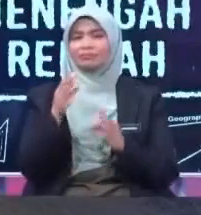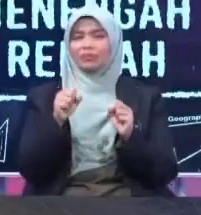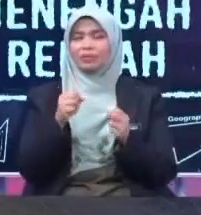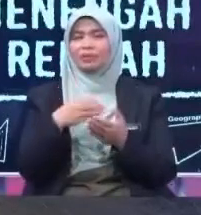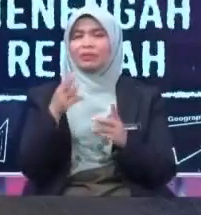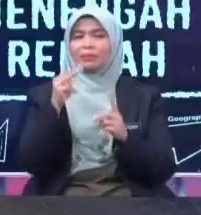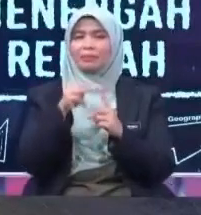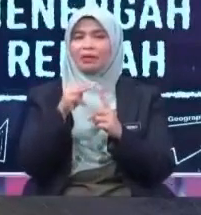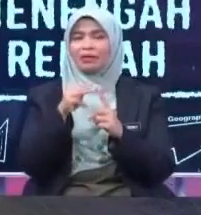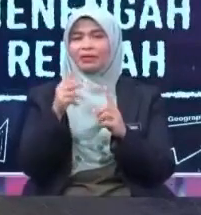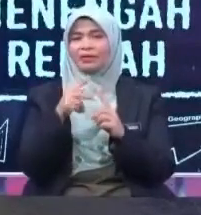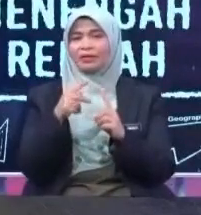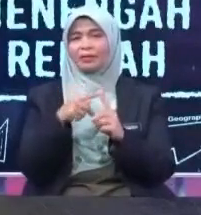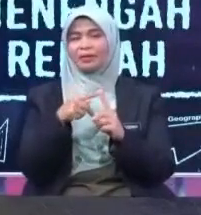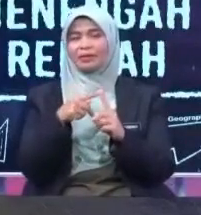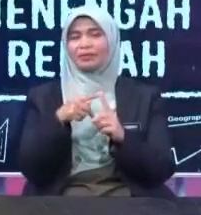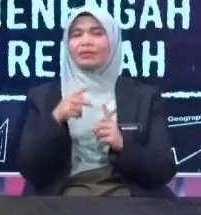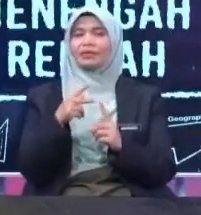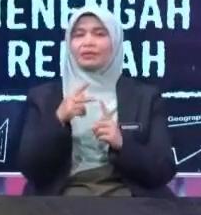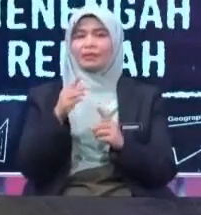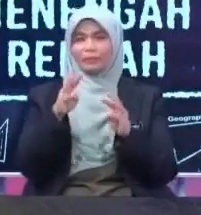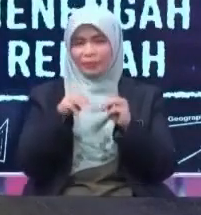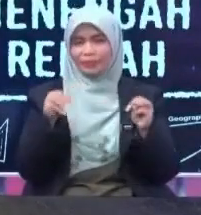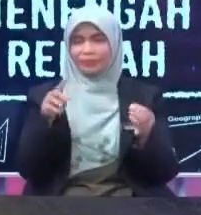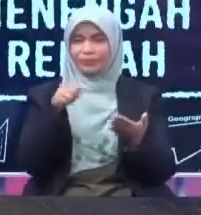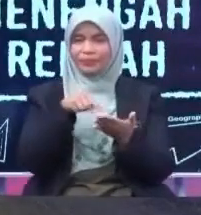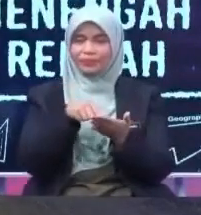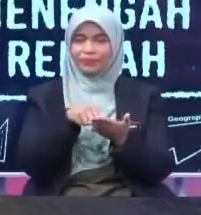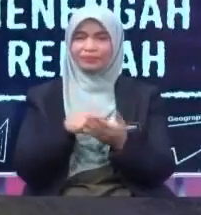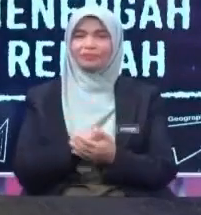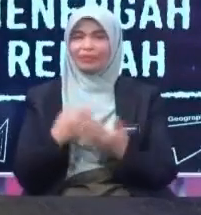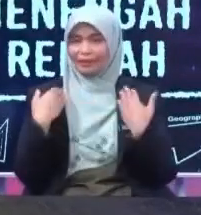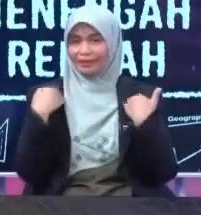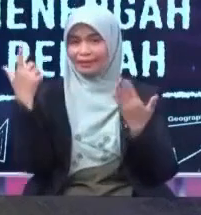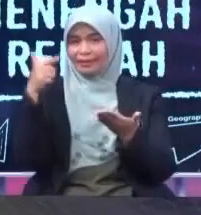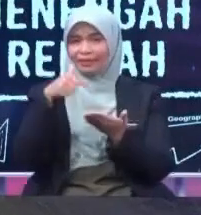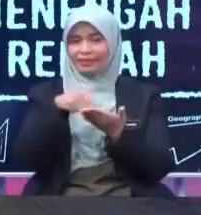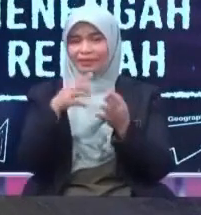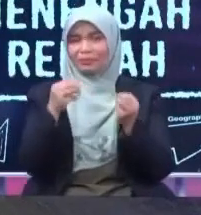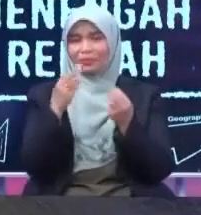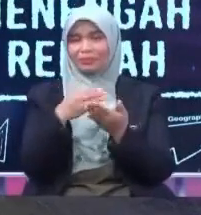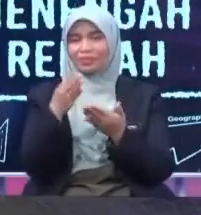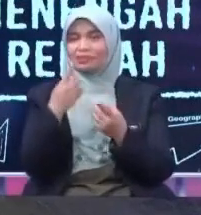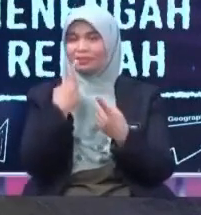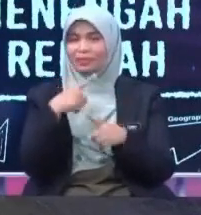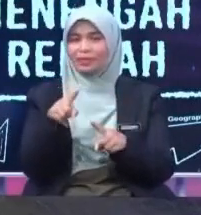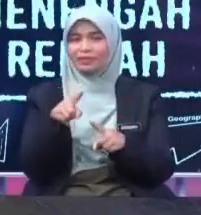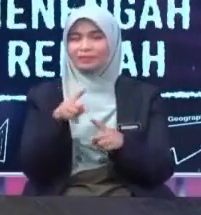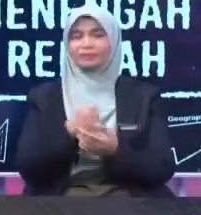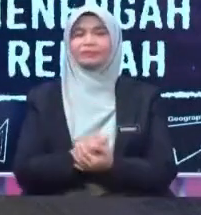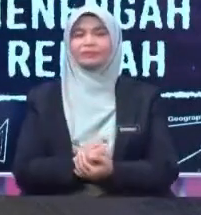untuk baik, Abang cikgu. Umar. Okey, tahniah Abang Umar. Ada lagi yang nak berikan jawapan? Persediaan yang boleh kita buat untuk menuju ke